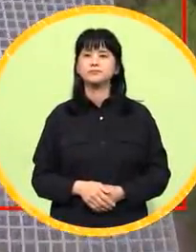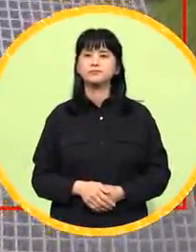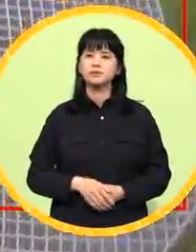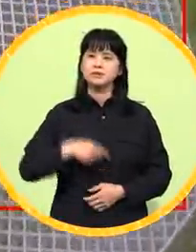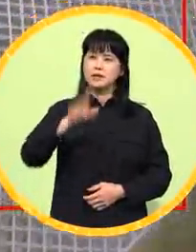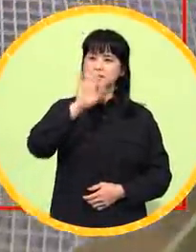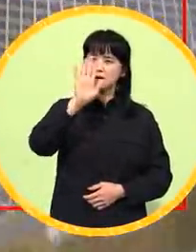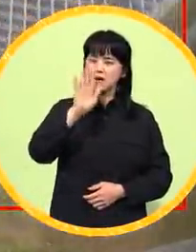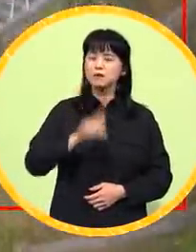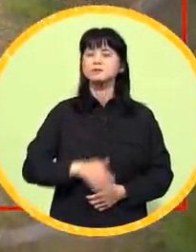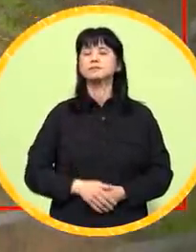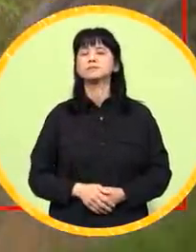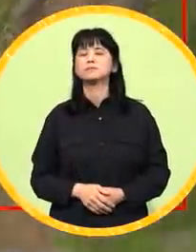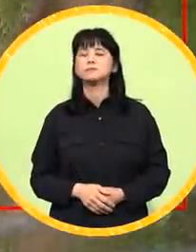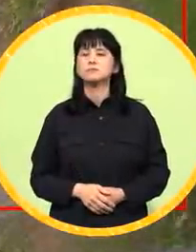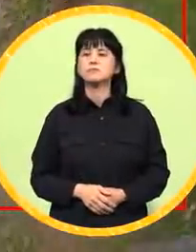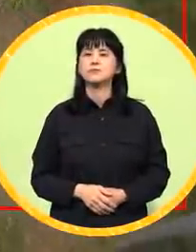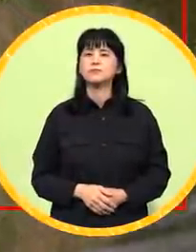9らしいなぁ